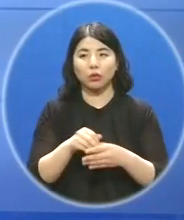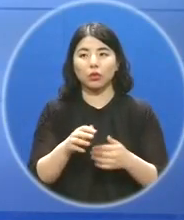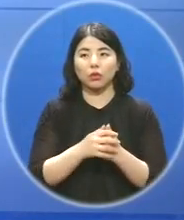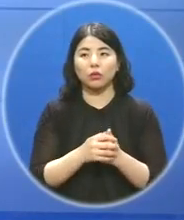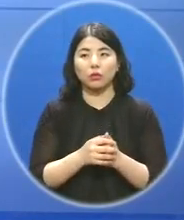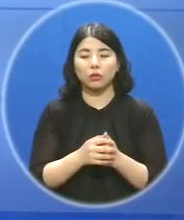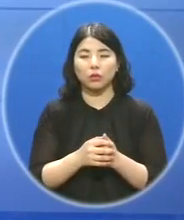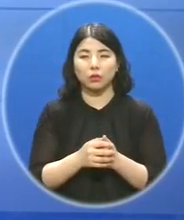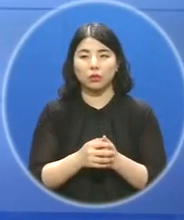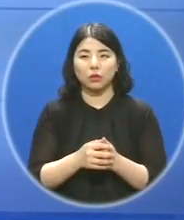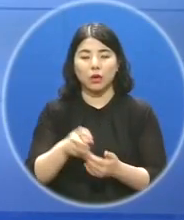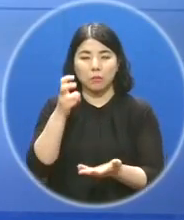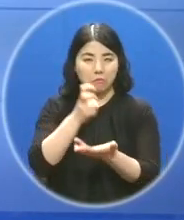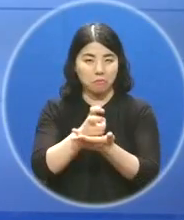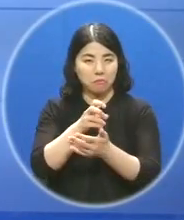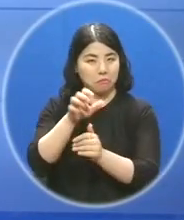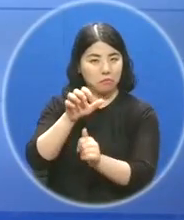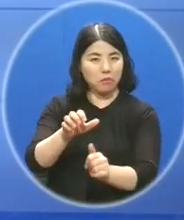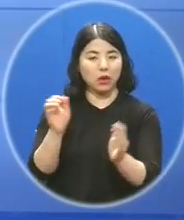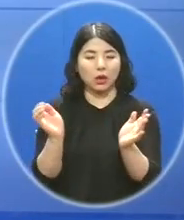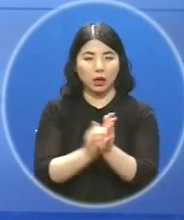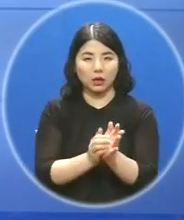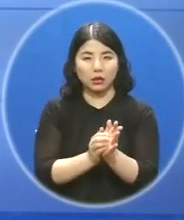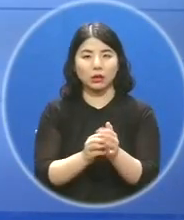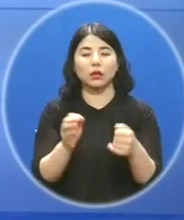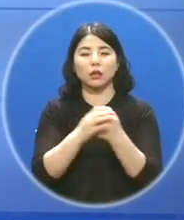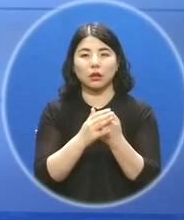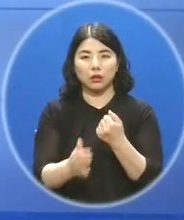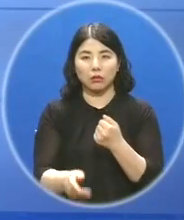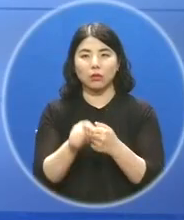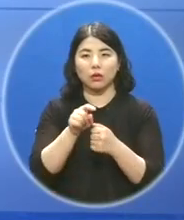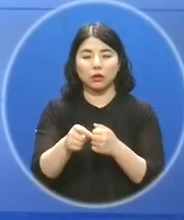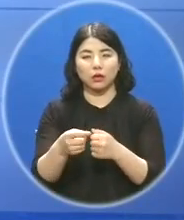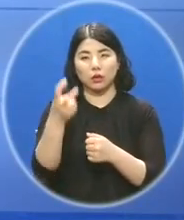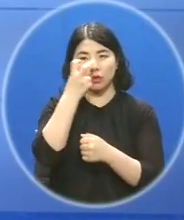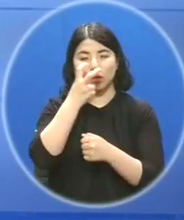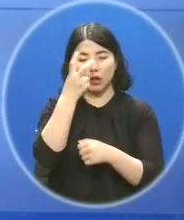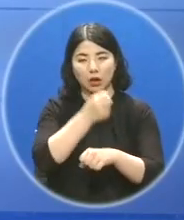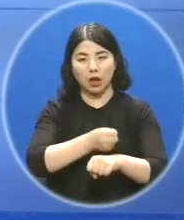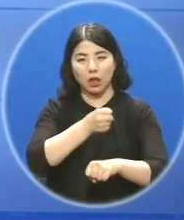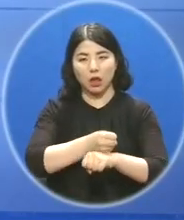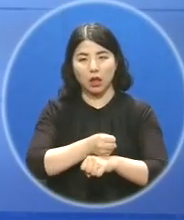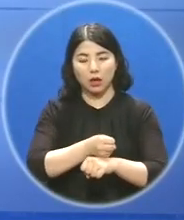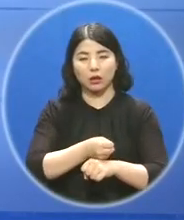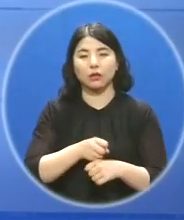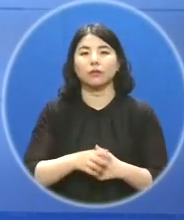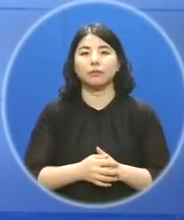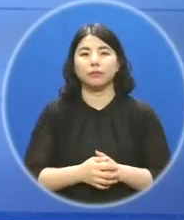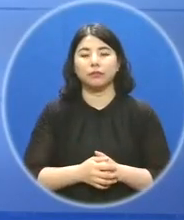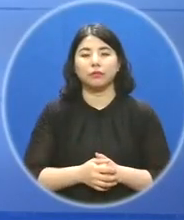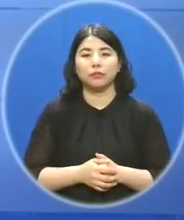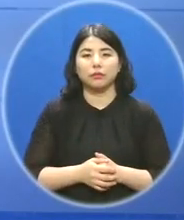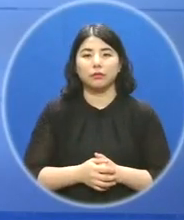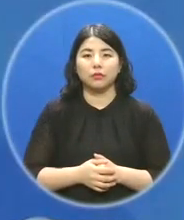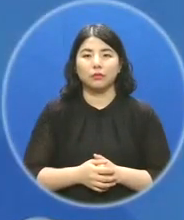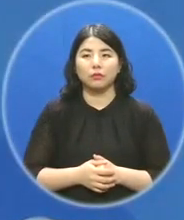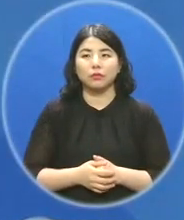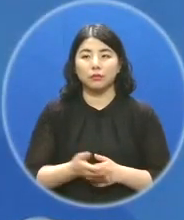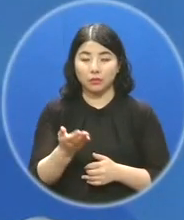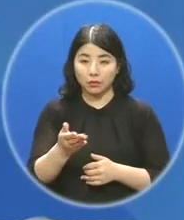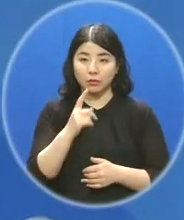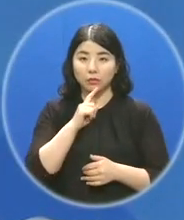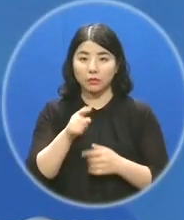불탈법적인 것들에 대한 제재 조항까지 이렇게 만들어 가지고요. 그거는 좀 당내에서 이렇게 관리하는 것으로 제대로 네, 만들었습니다. 이